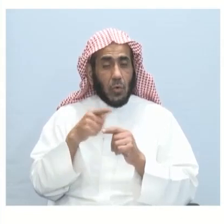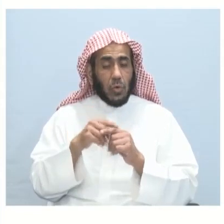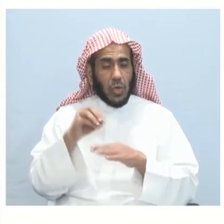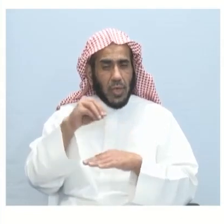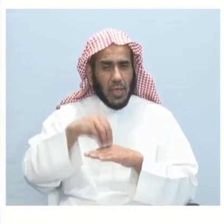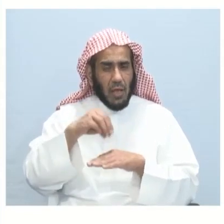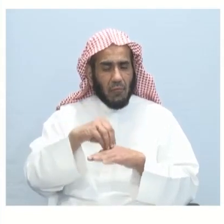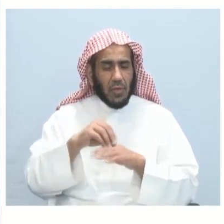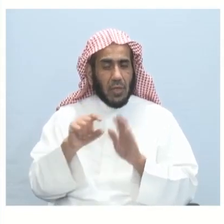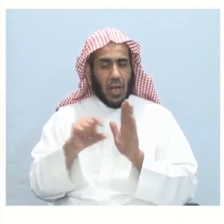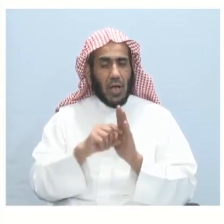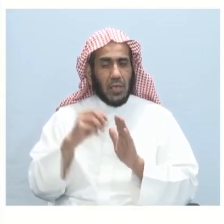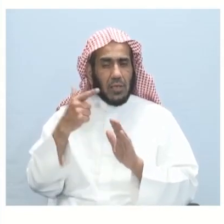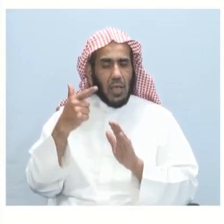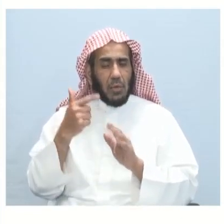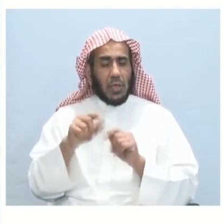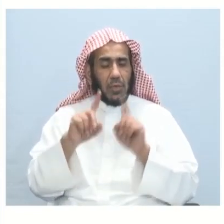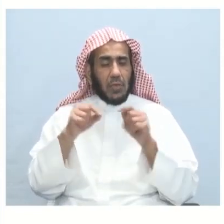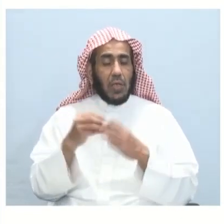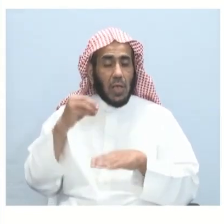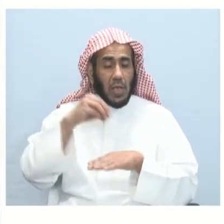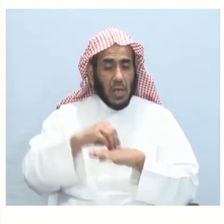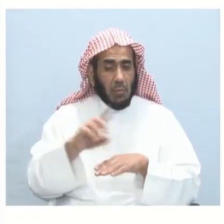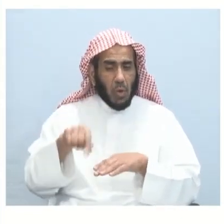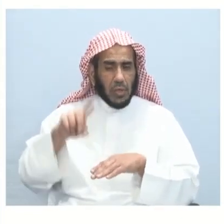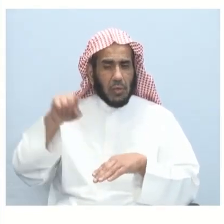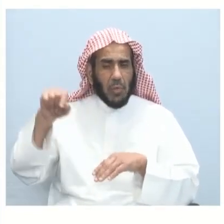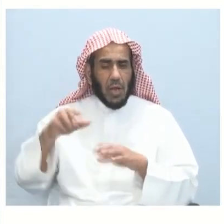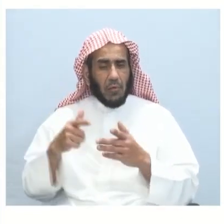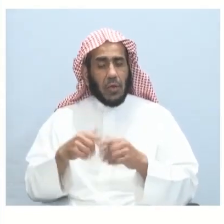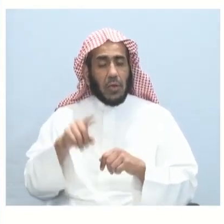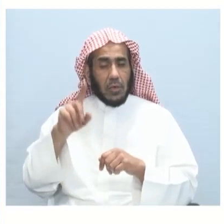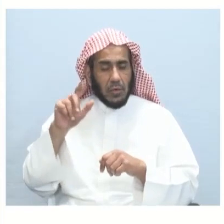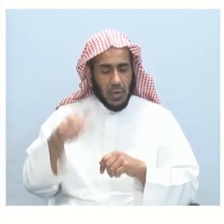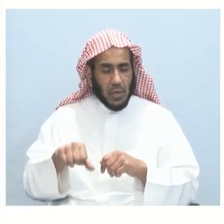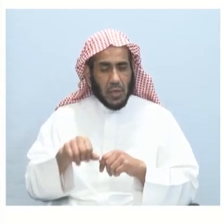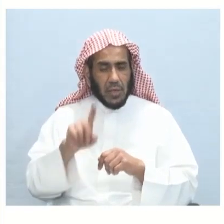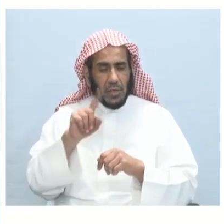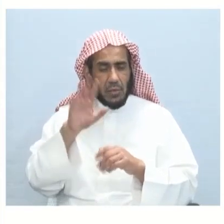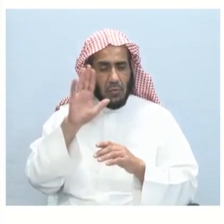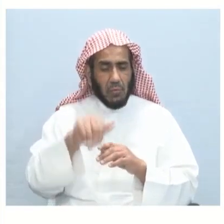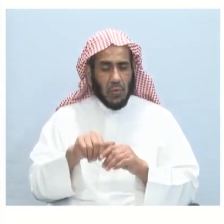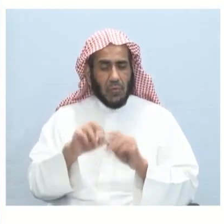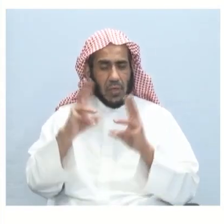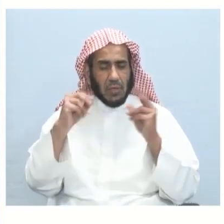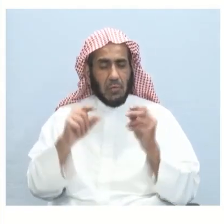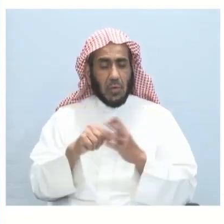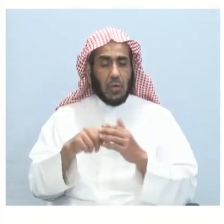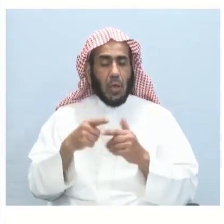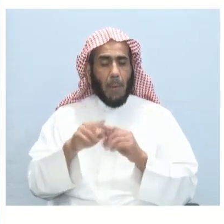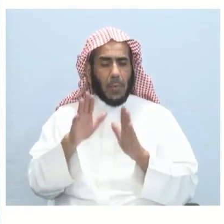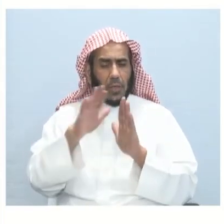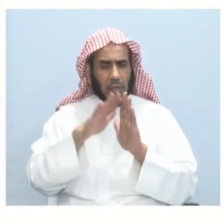اضافه الحقل السابع حقل التلفاز الى المخطط البياني نضغط على تحديد بيانات من نافذه تصميم المخطط بعد